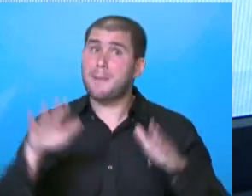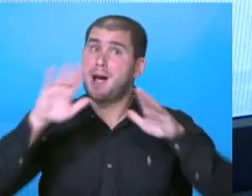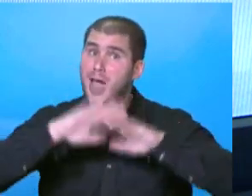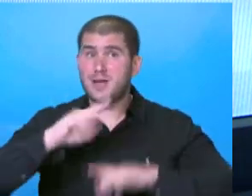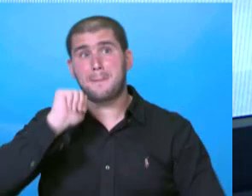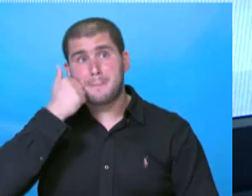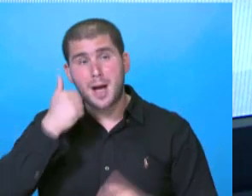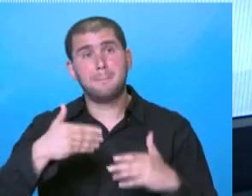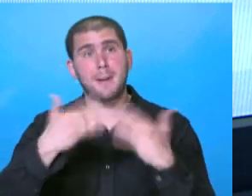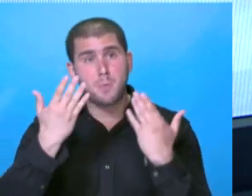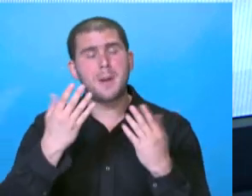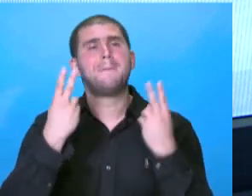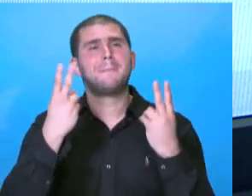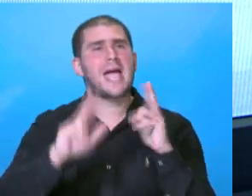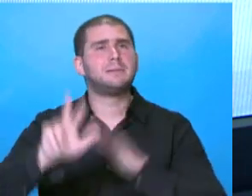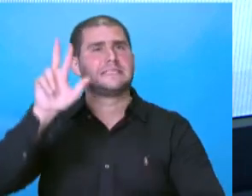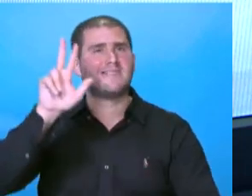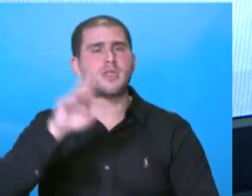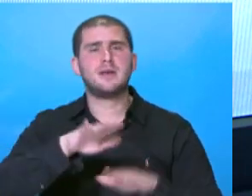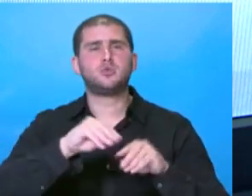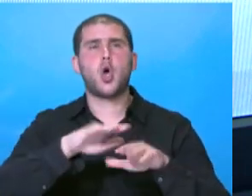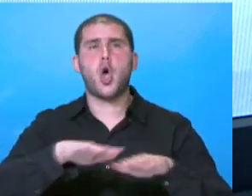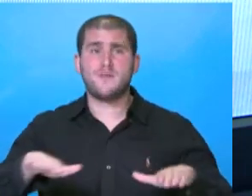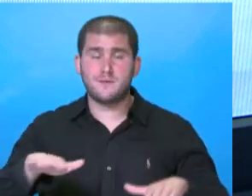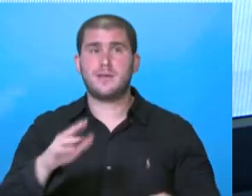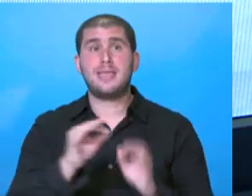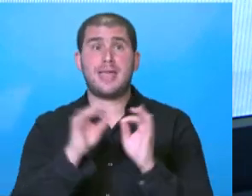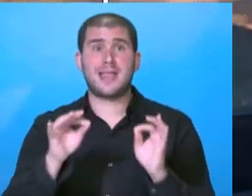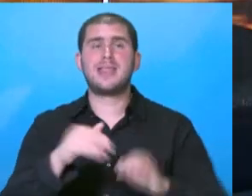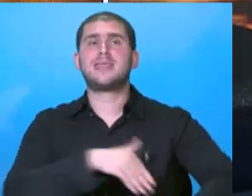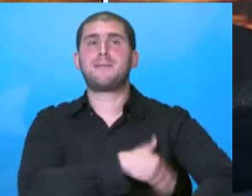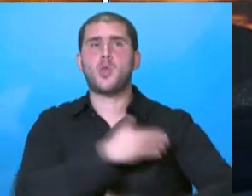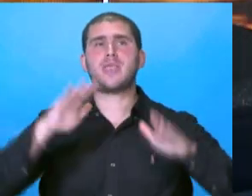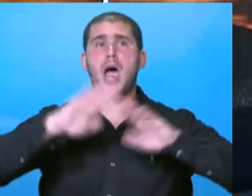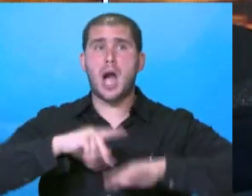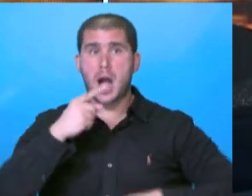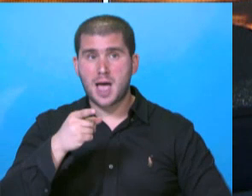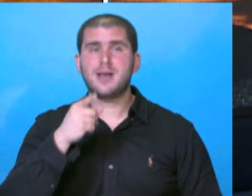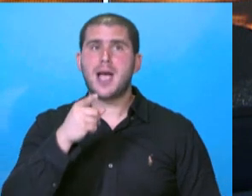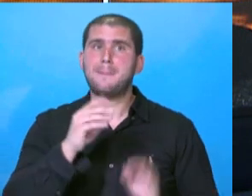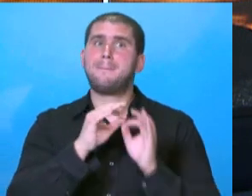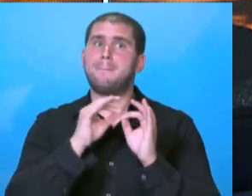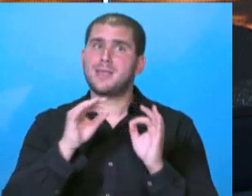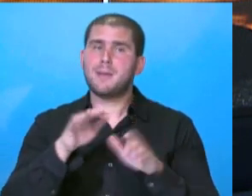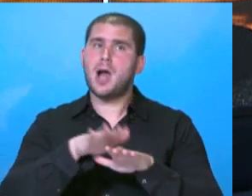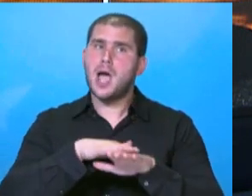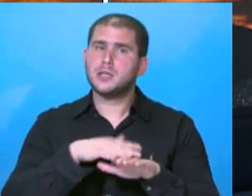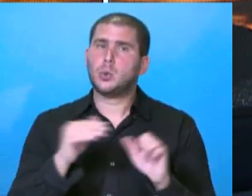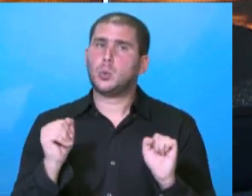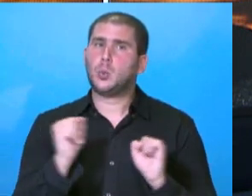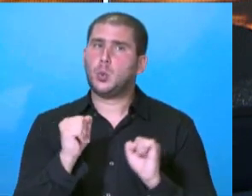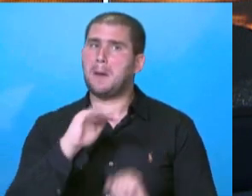מחר בשעות הבוקר, בעיקר בצפון ולאורך מישור החוף. בואו נתחיל עם הטמפרטורות הלילה, ומתחילים להרגיש את הקרירות